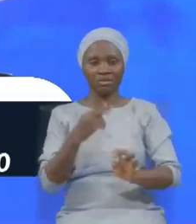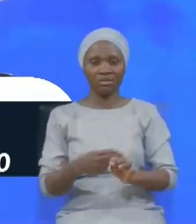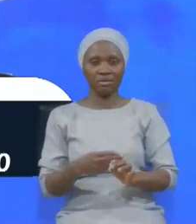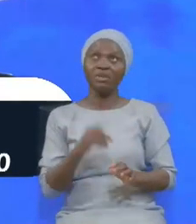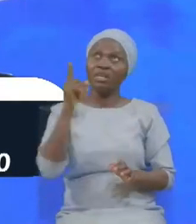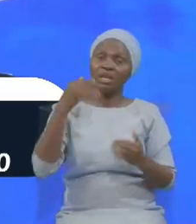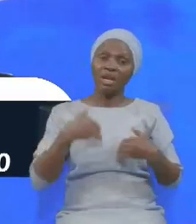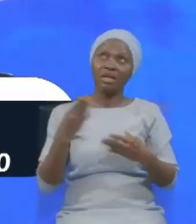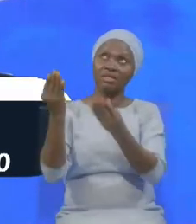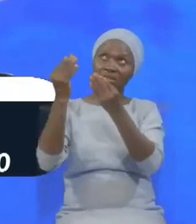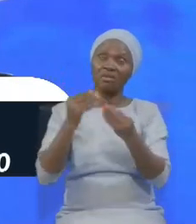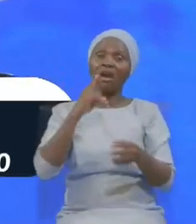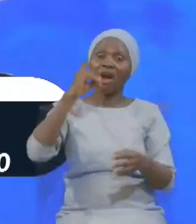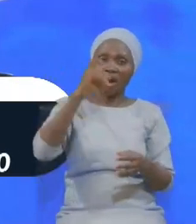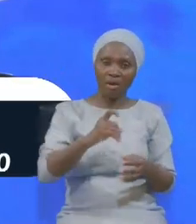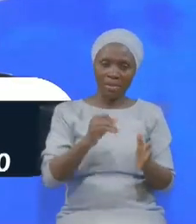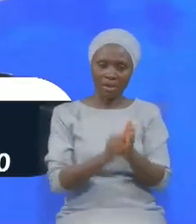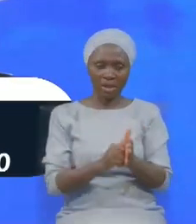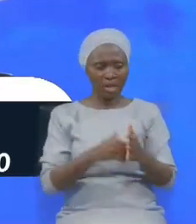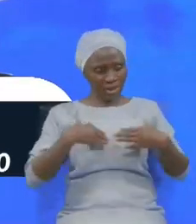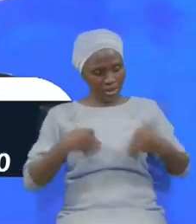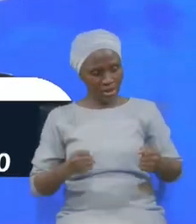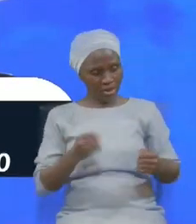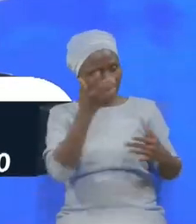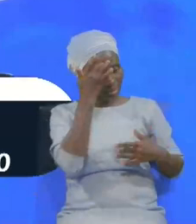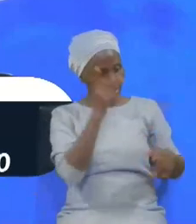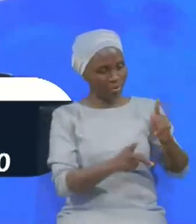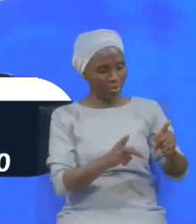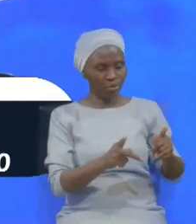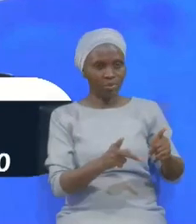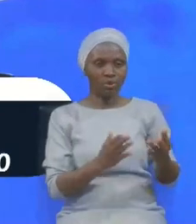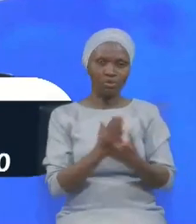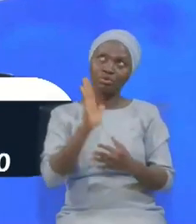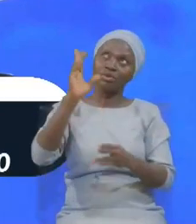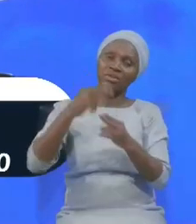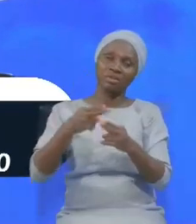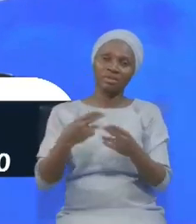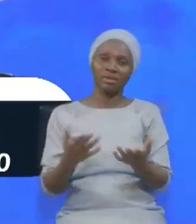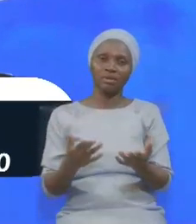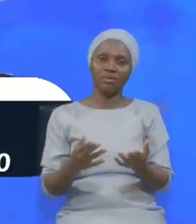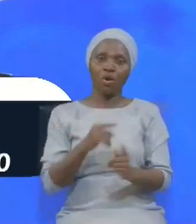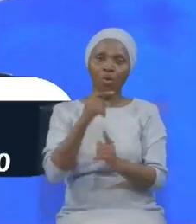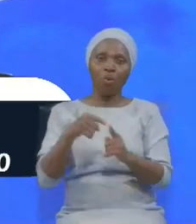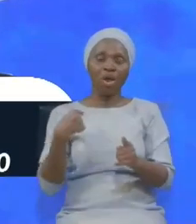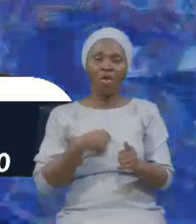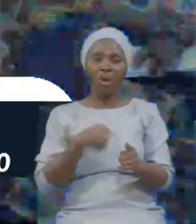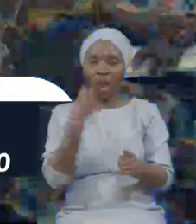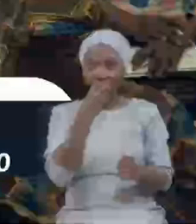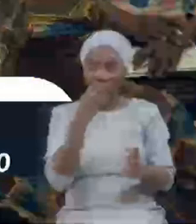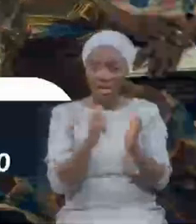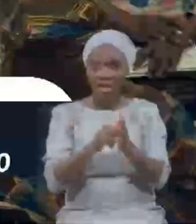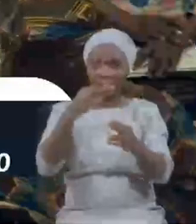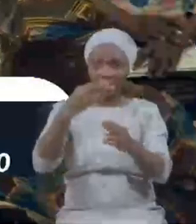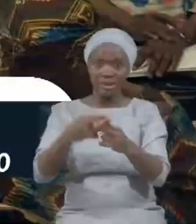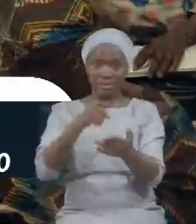commission. Guérissez les malades, il a donné son nom. Lorsque nous mentionnerons le nom de Jésus ce soir, vos